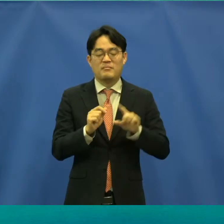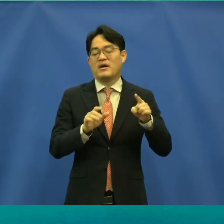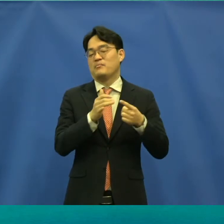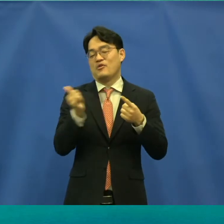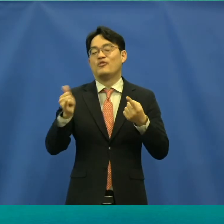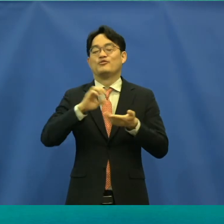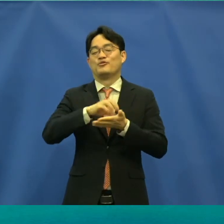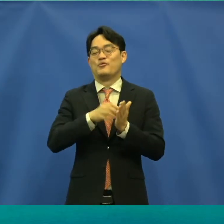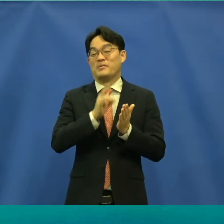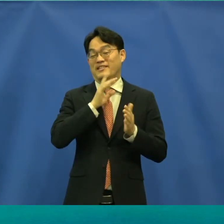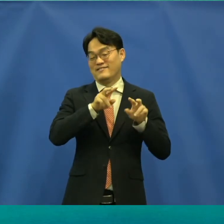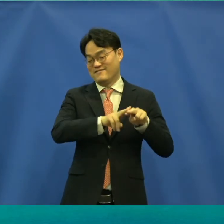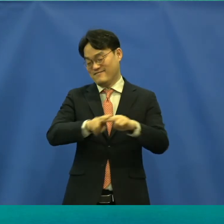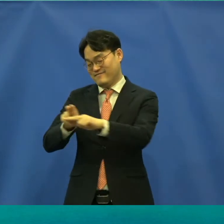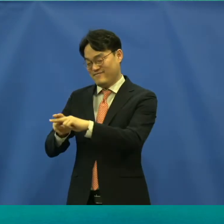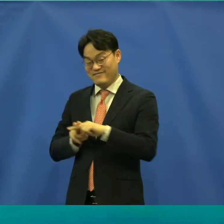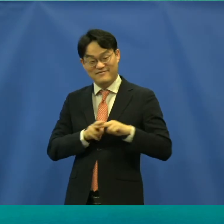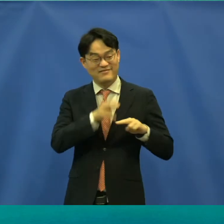오늘 또